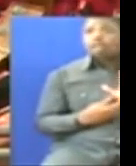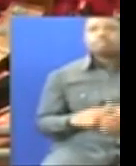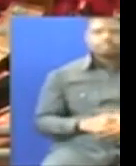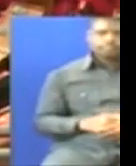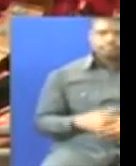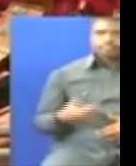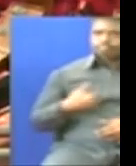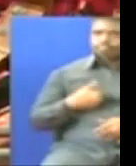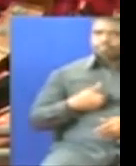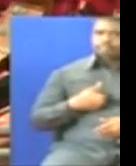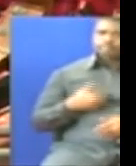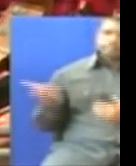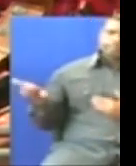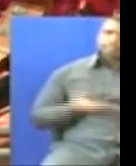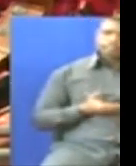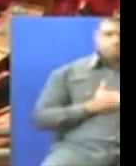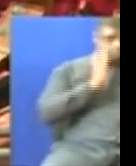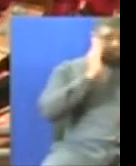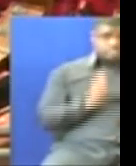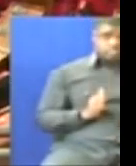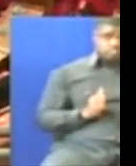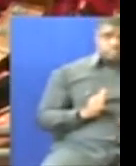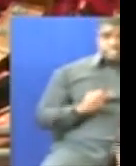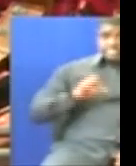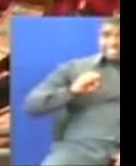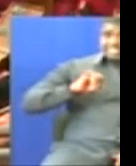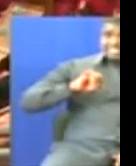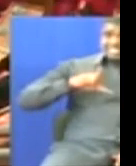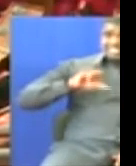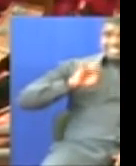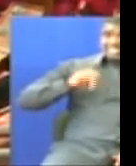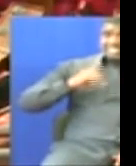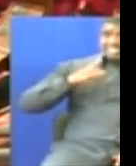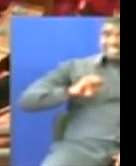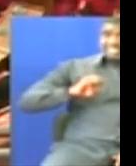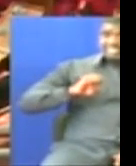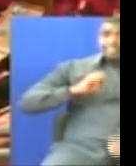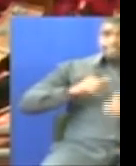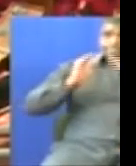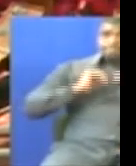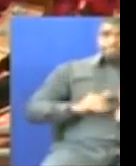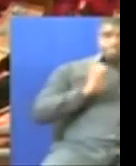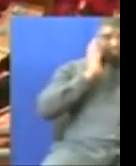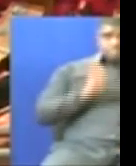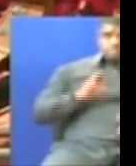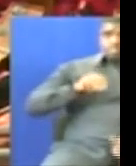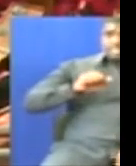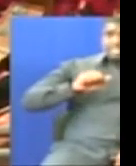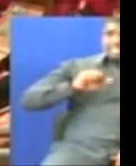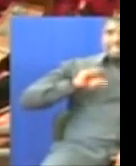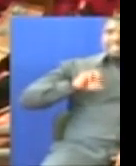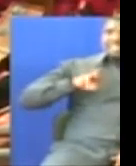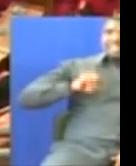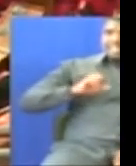Nilikuwa nimeshamtaja mheshimiwa David Ernest Silinde, atafuatiwa na mheshimiwa Yahaya Omar Masare,